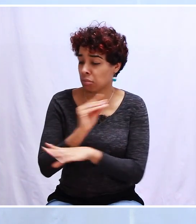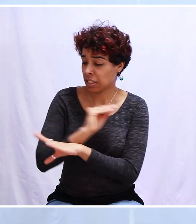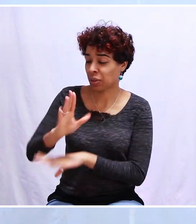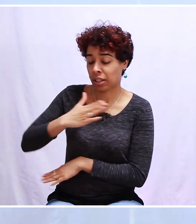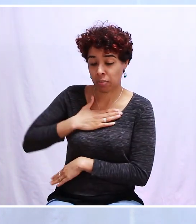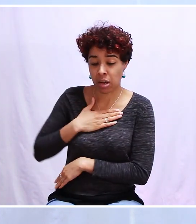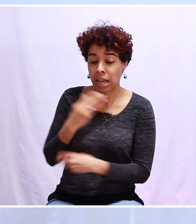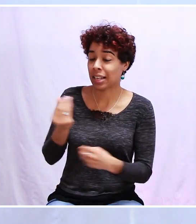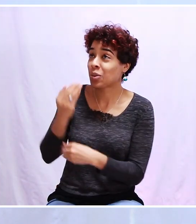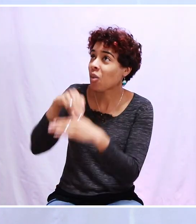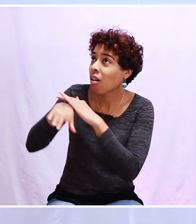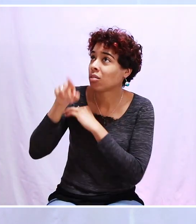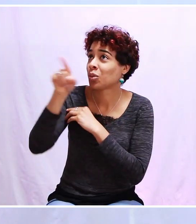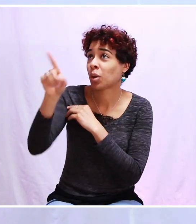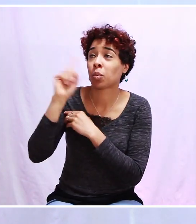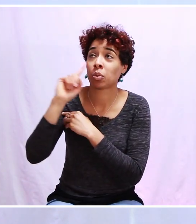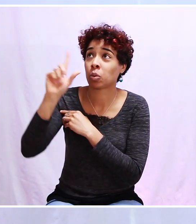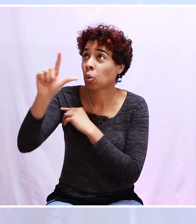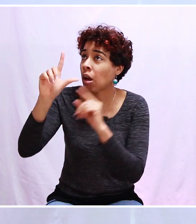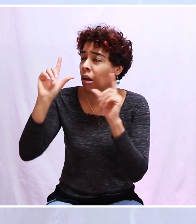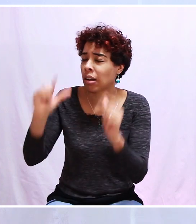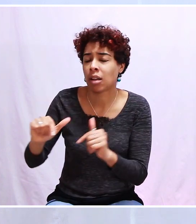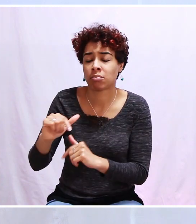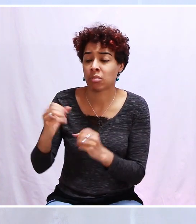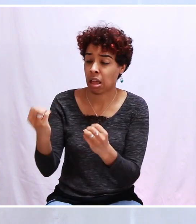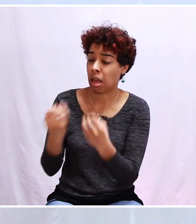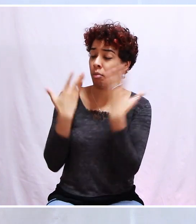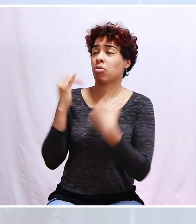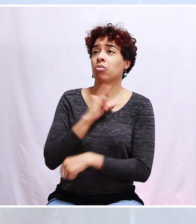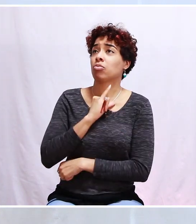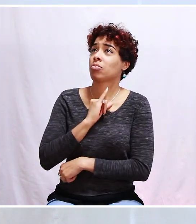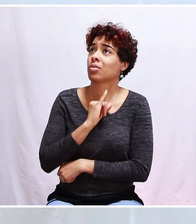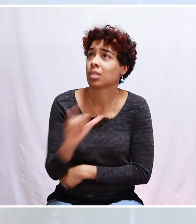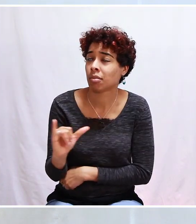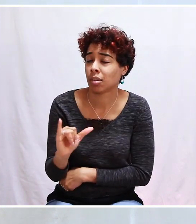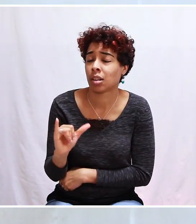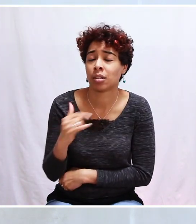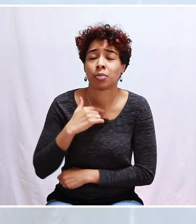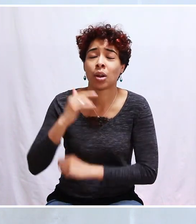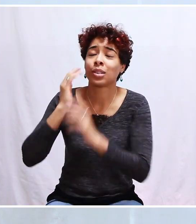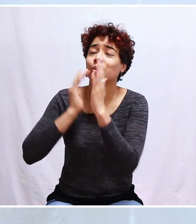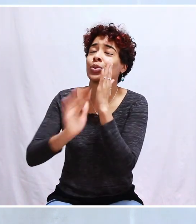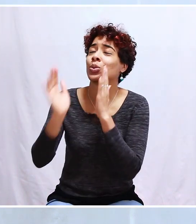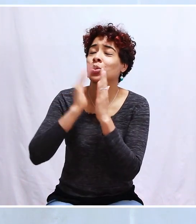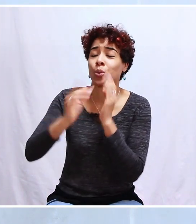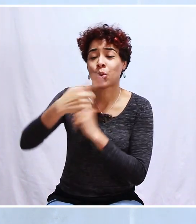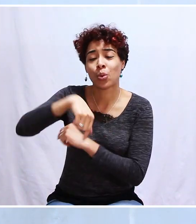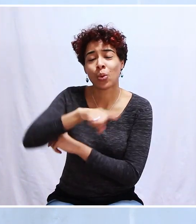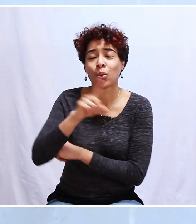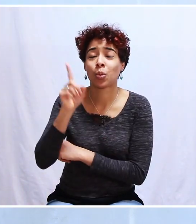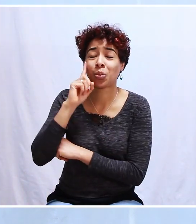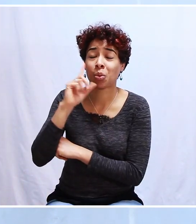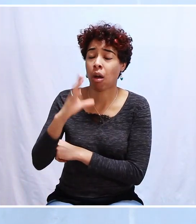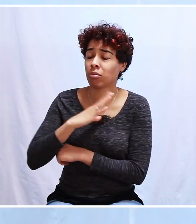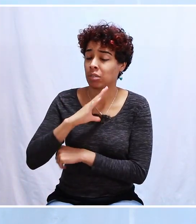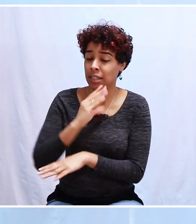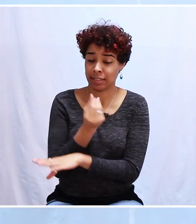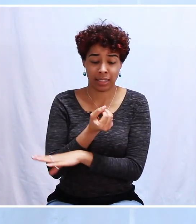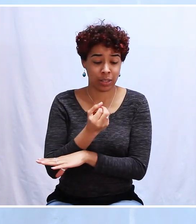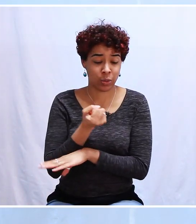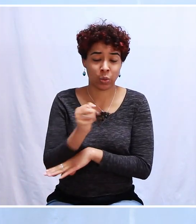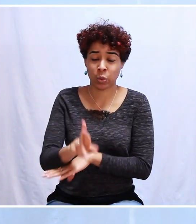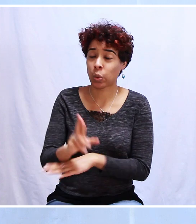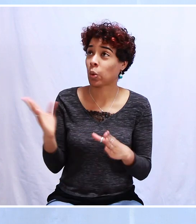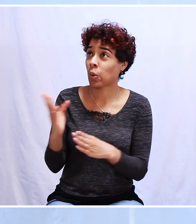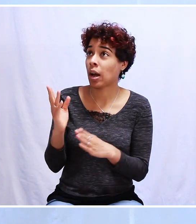toi parce que toi, tu es avec nous et que jamais tu nous abandonneras, Seigneur. Nous te louons, notre Dieu, parce que nous avons cette sécurité que non